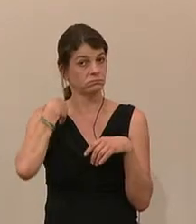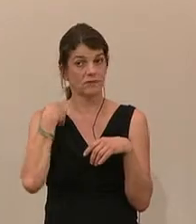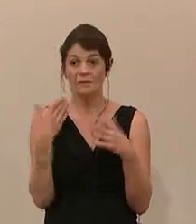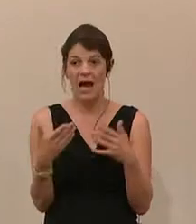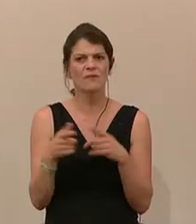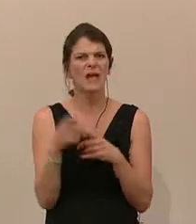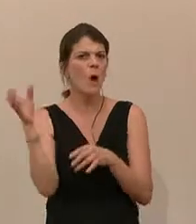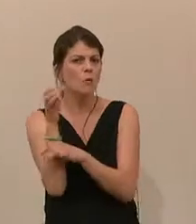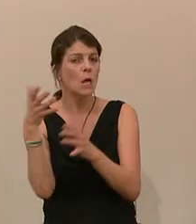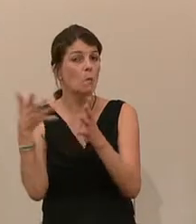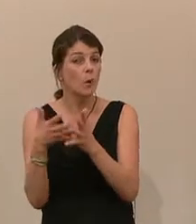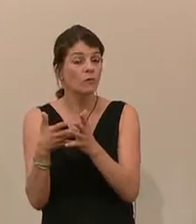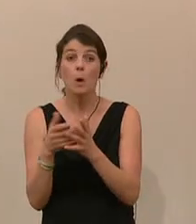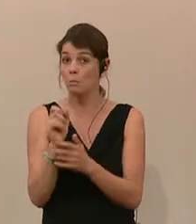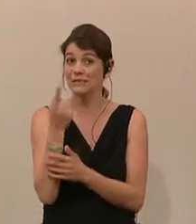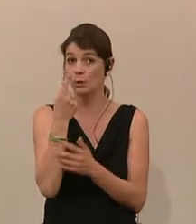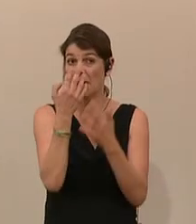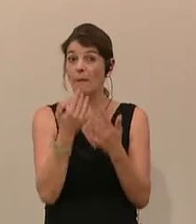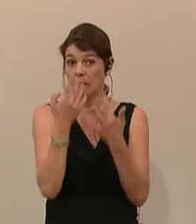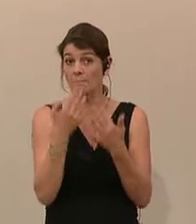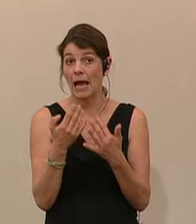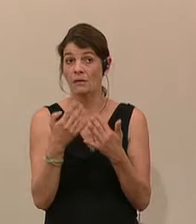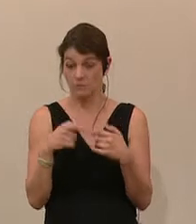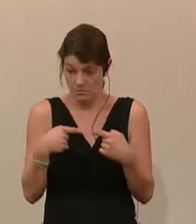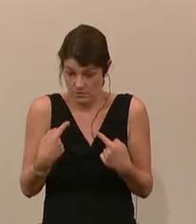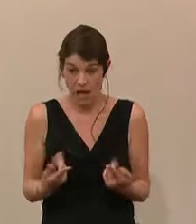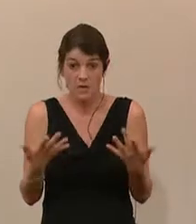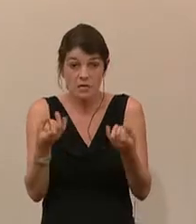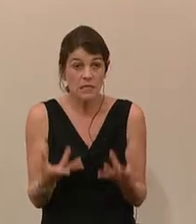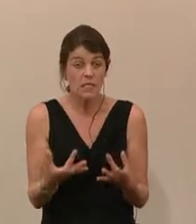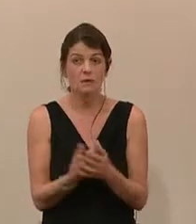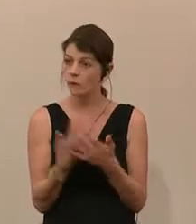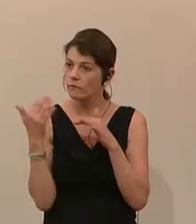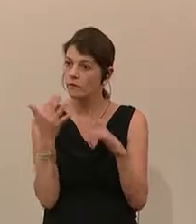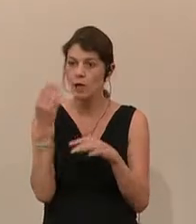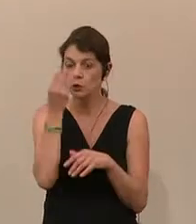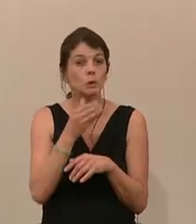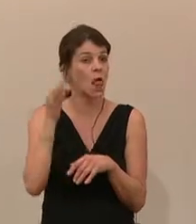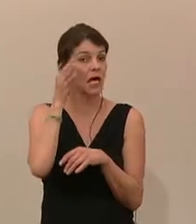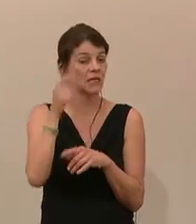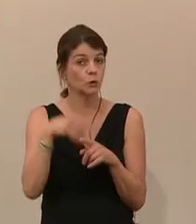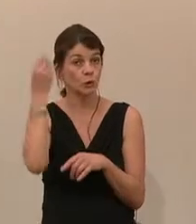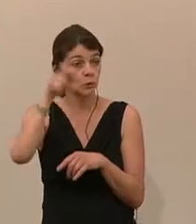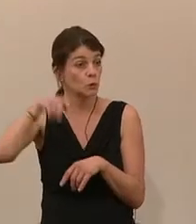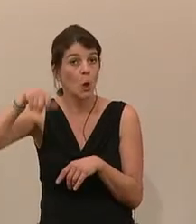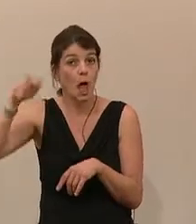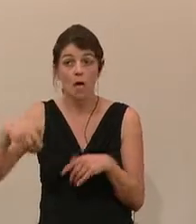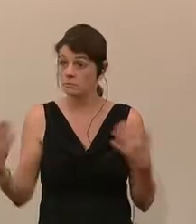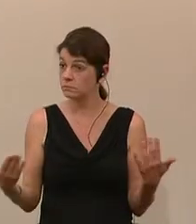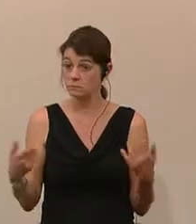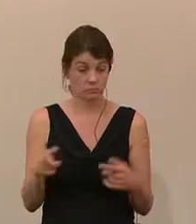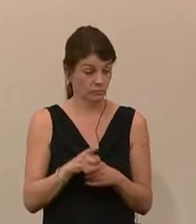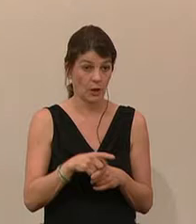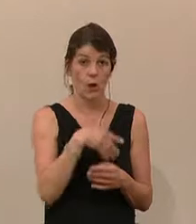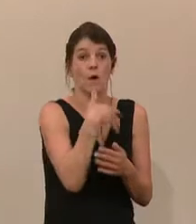bei den Kompensationsprüfungen, vor allem in Mathematik, dazu gekommen ist, dass etliche Schülerinnen und Schüler sich ja nicht